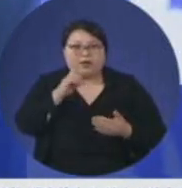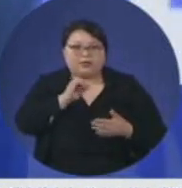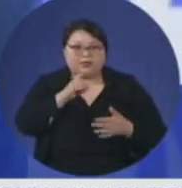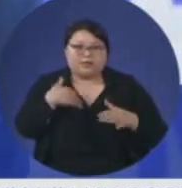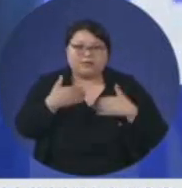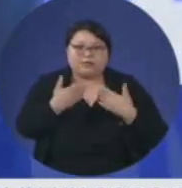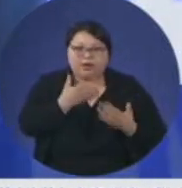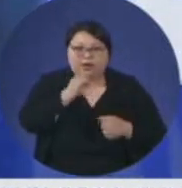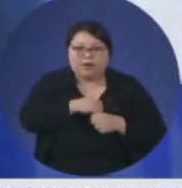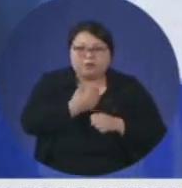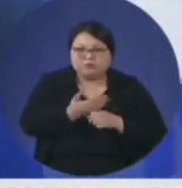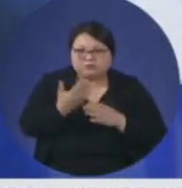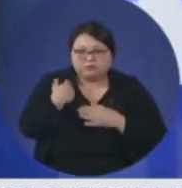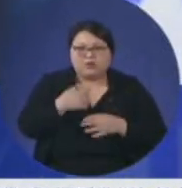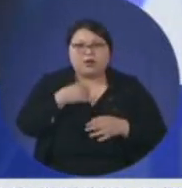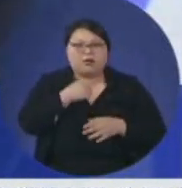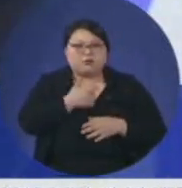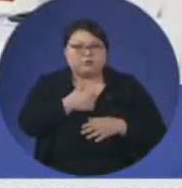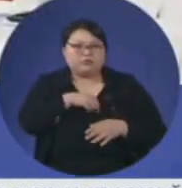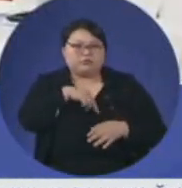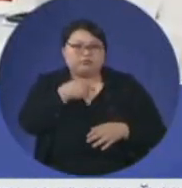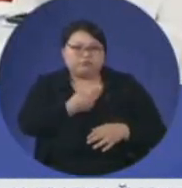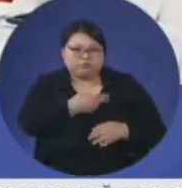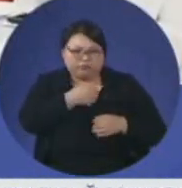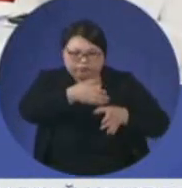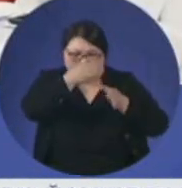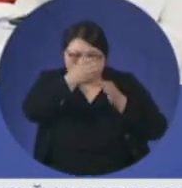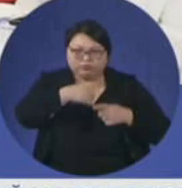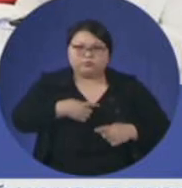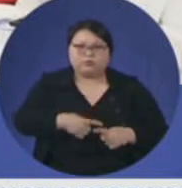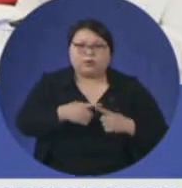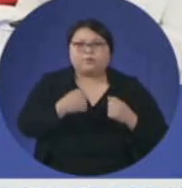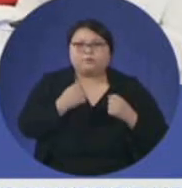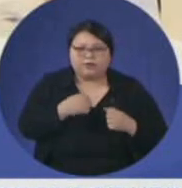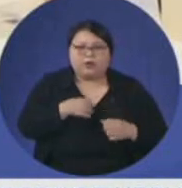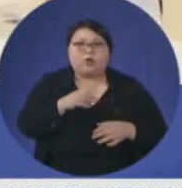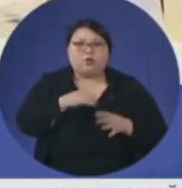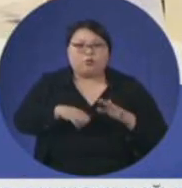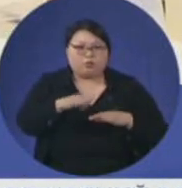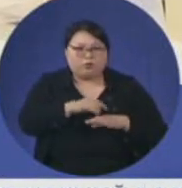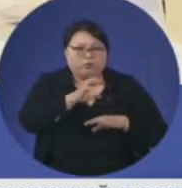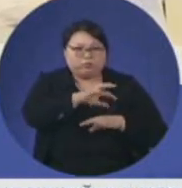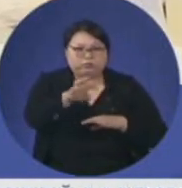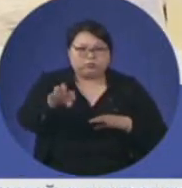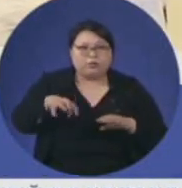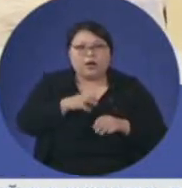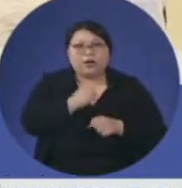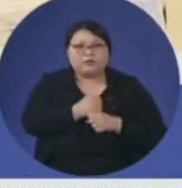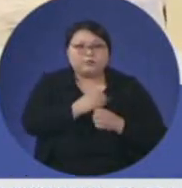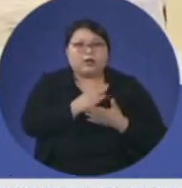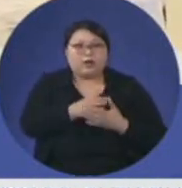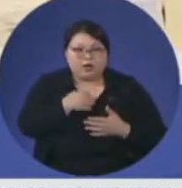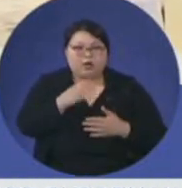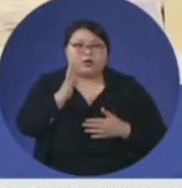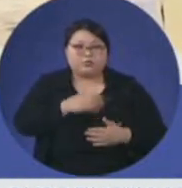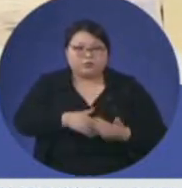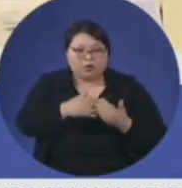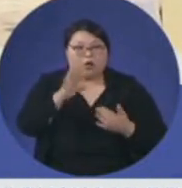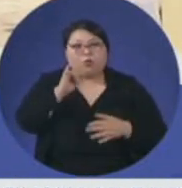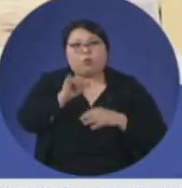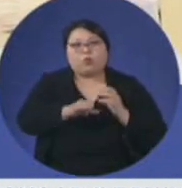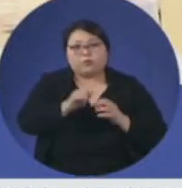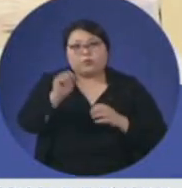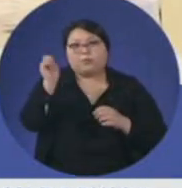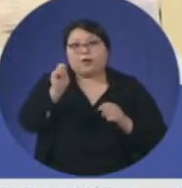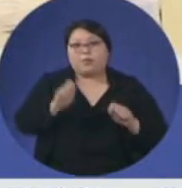үйлсийн төлөө мэдлэг ур чадвар хичээл зүтгэлээ дайшлан эх орныхоо өнцөг булан бүрт ажиллаж байгаа их баригчдад олон улсын их баригчдын